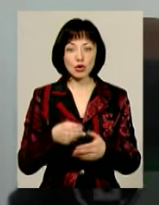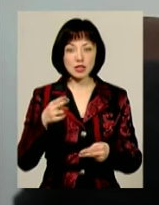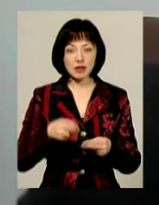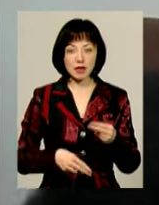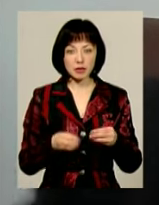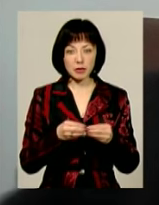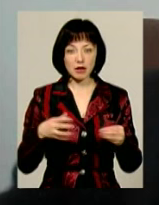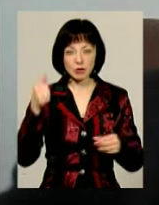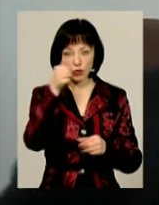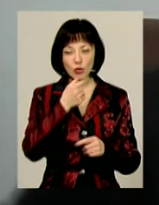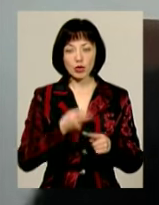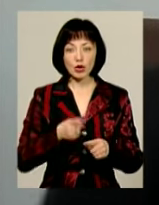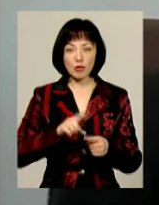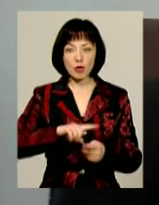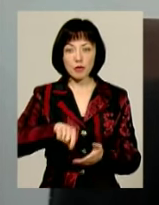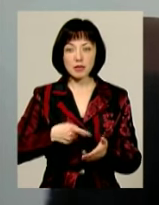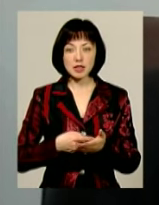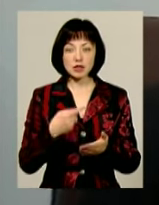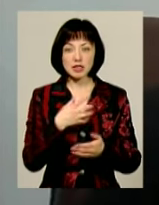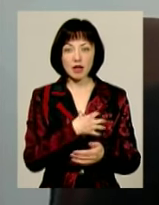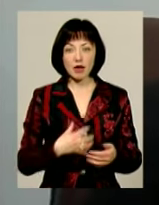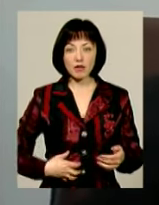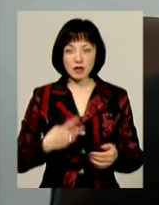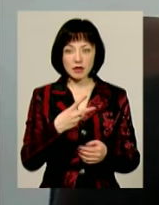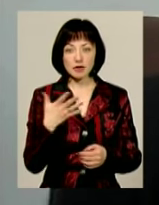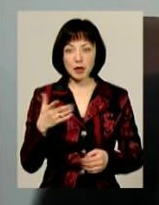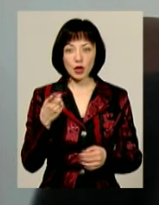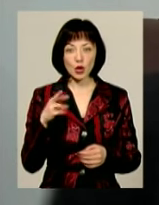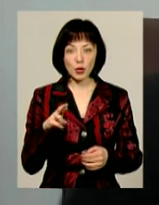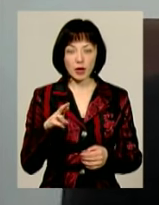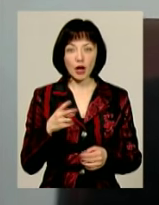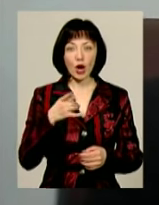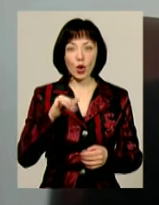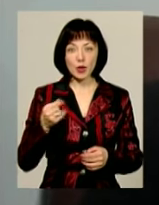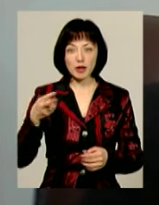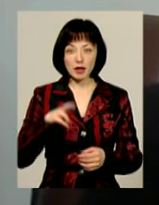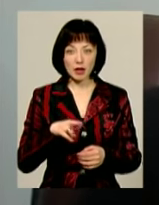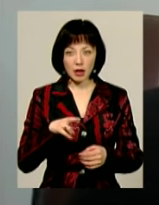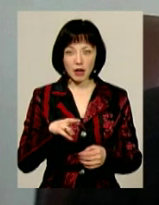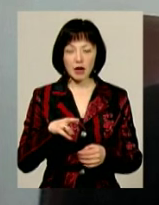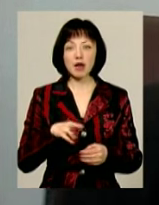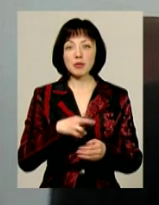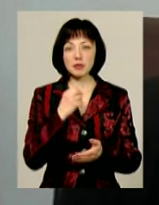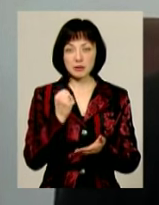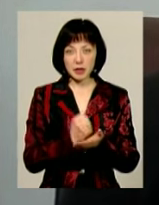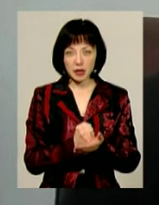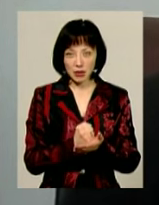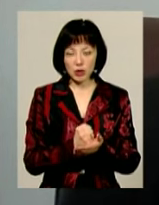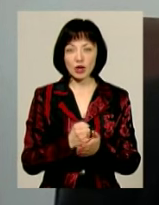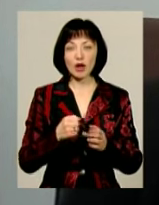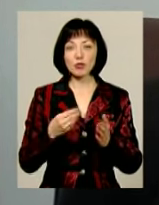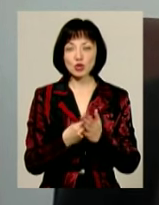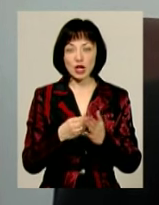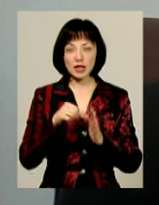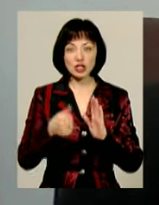2015 року. І тому місто Славута 25 грудня 2015 року прийняло бюджет на 2016 рік, яким було